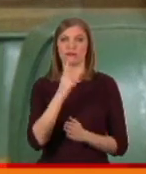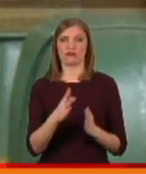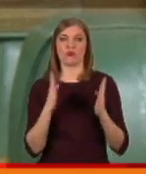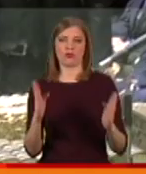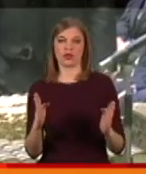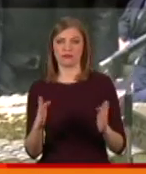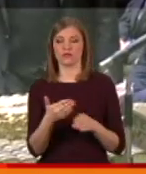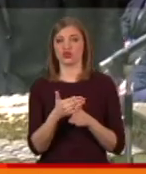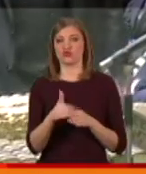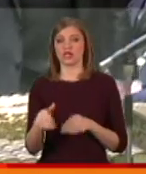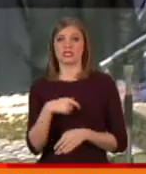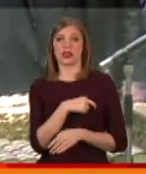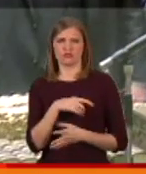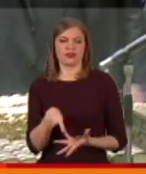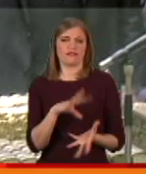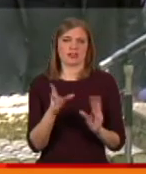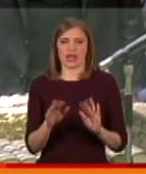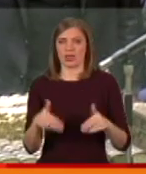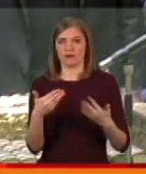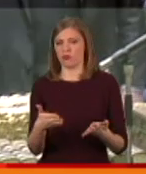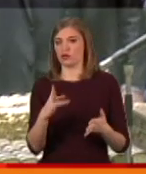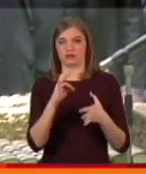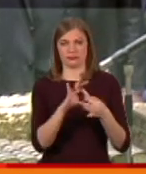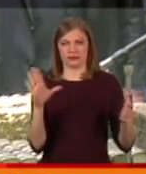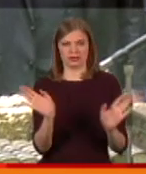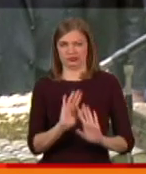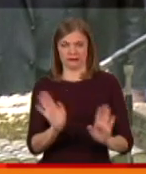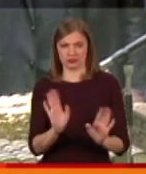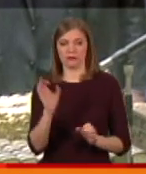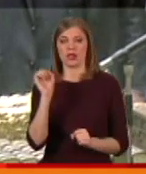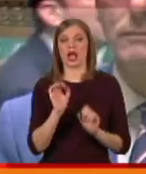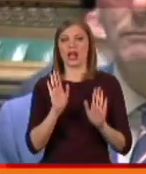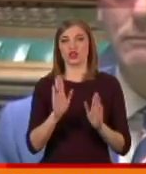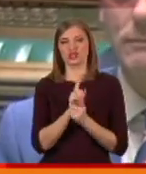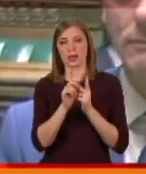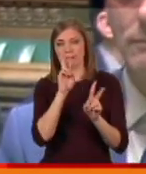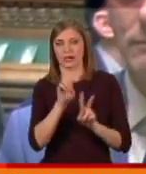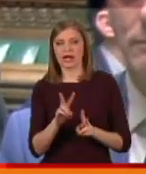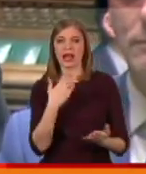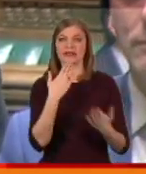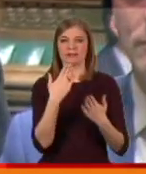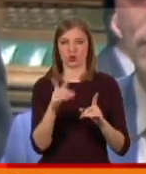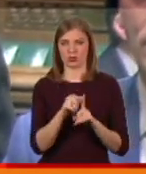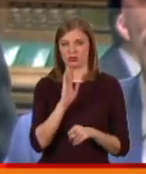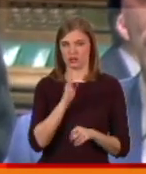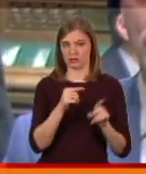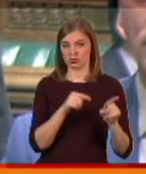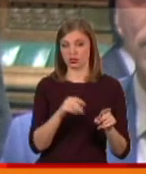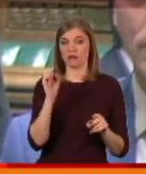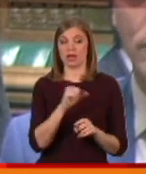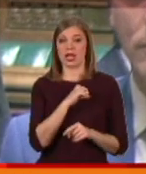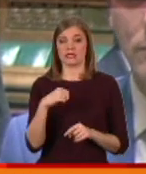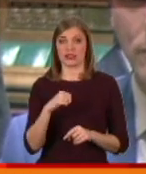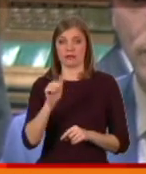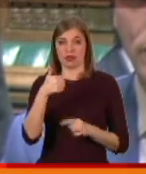2 років. Частина депутатів взагалі пропонує не виходити з ЄС остаточно, а лише переглянути відносини з Брюсселем. Тим часом